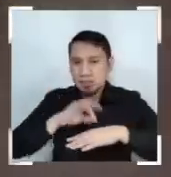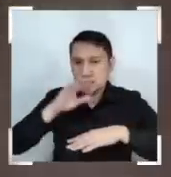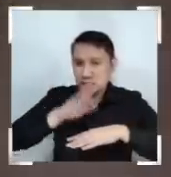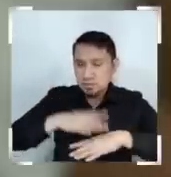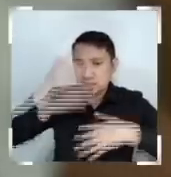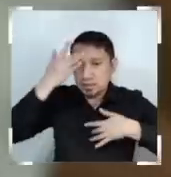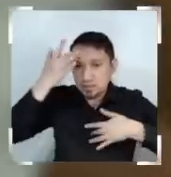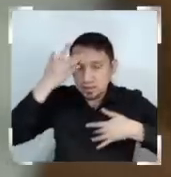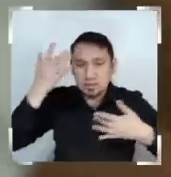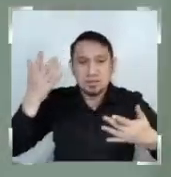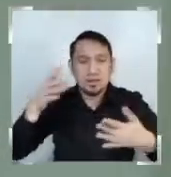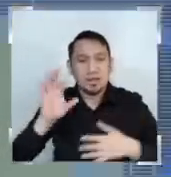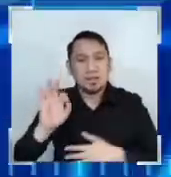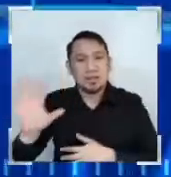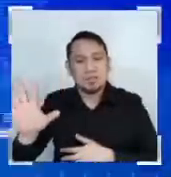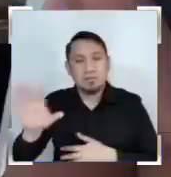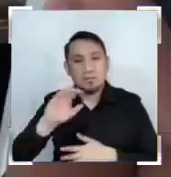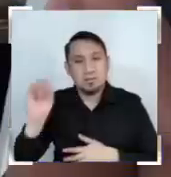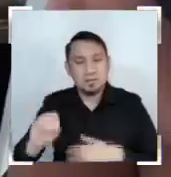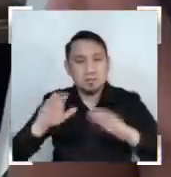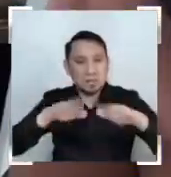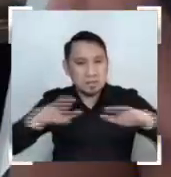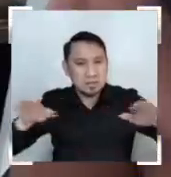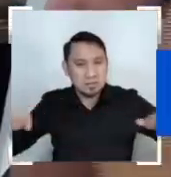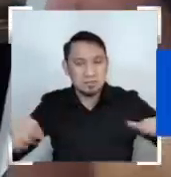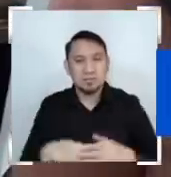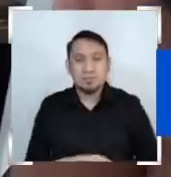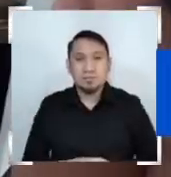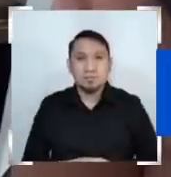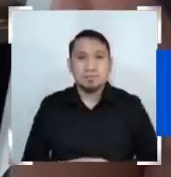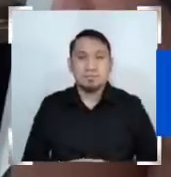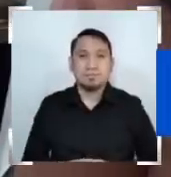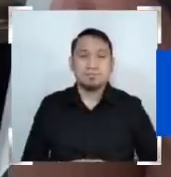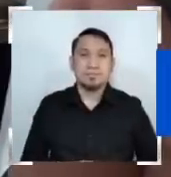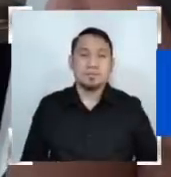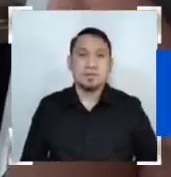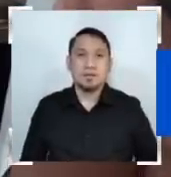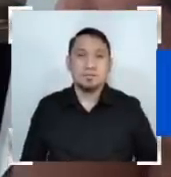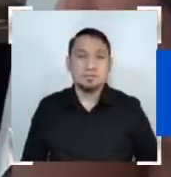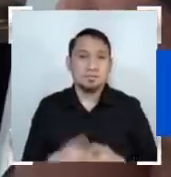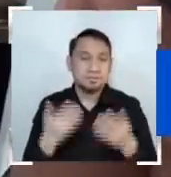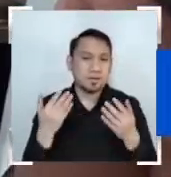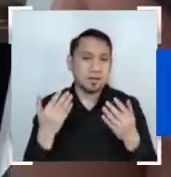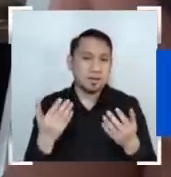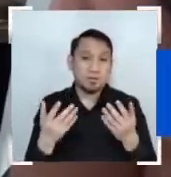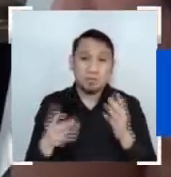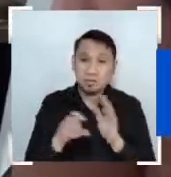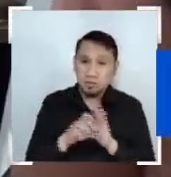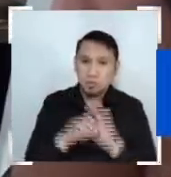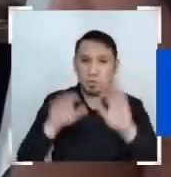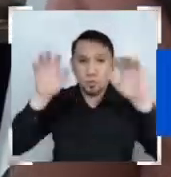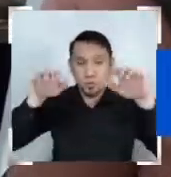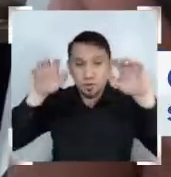95% dito ay mga bata. It could be contributory nga talaga naman yung ulan, tapos